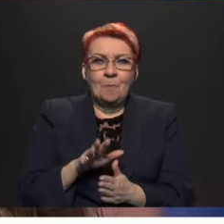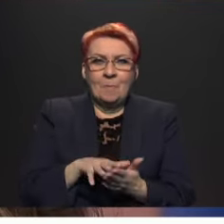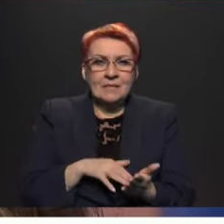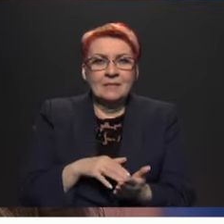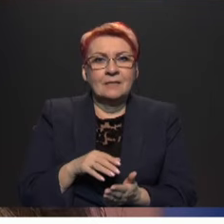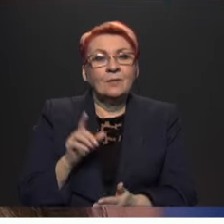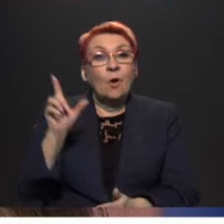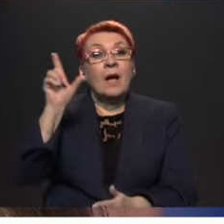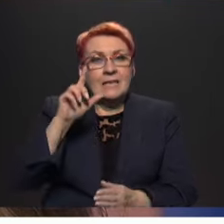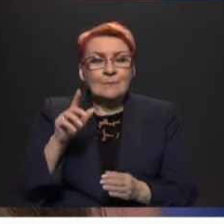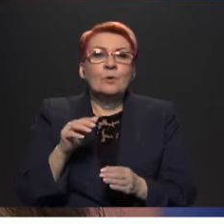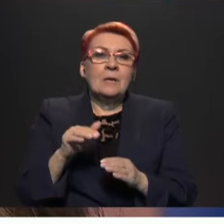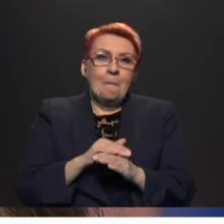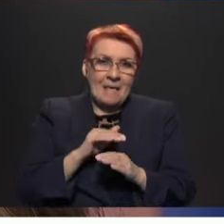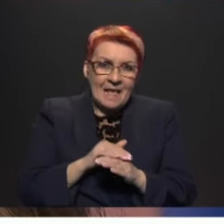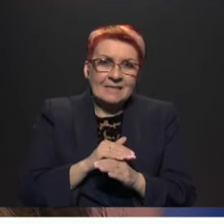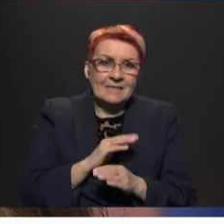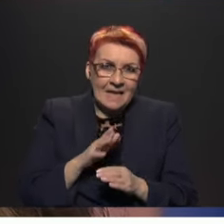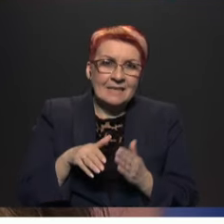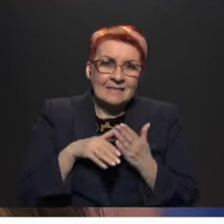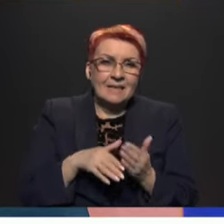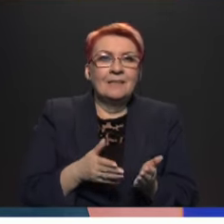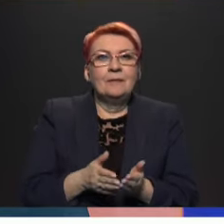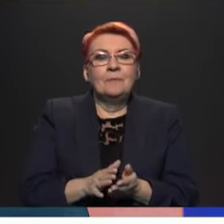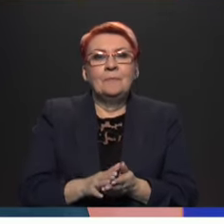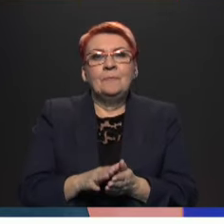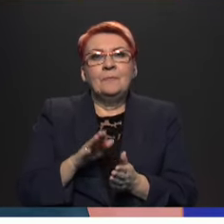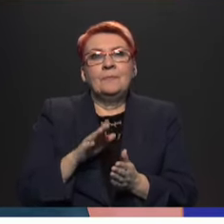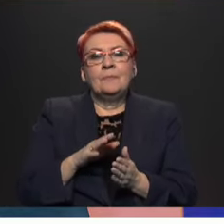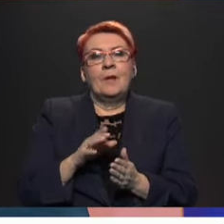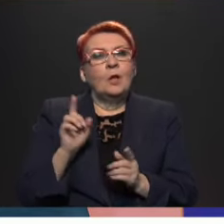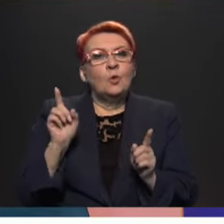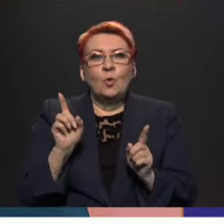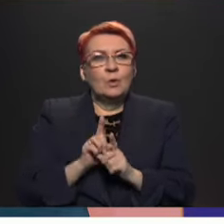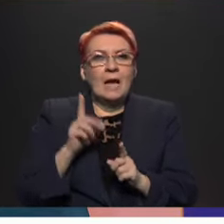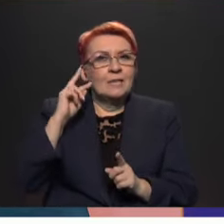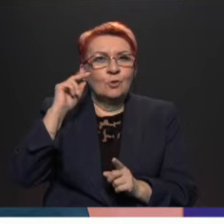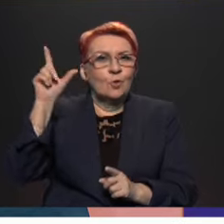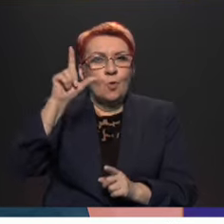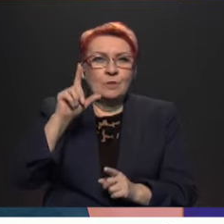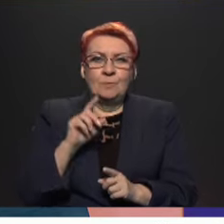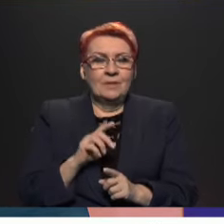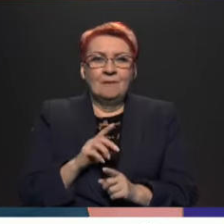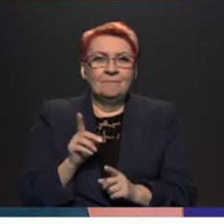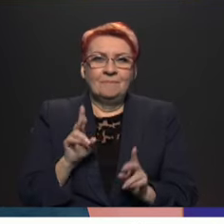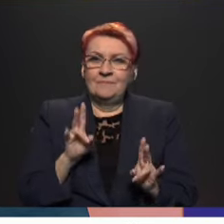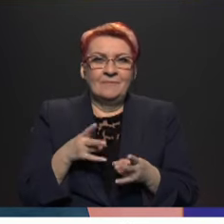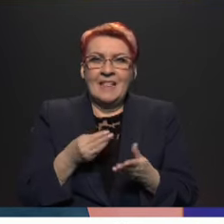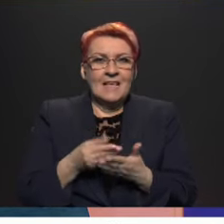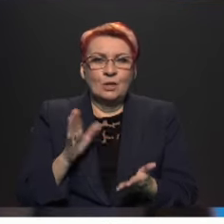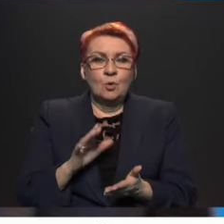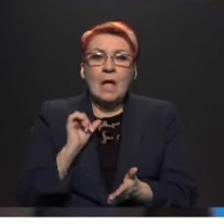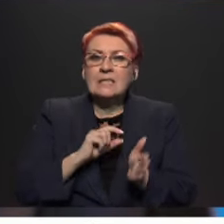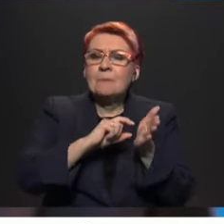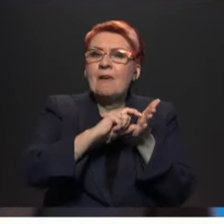Господь милосерден, безгранично, но вот так искушать Господа точно не стоит. А вот сама эта